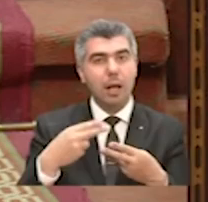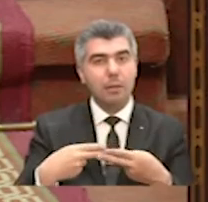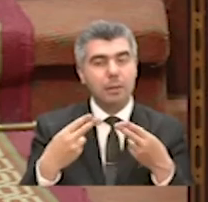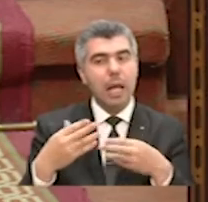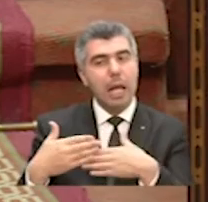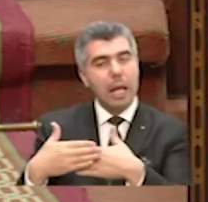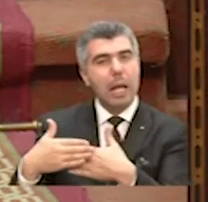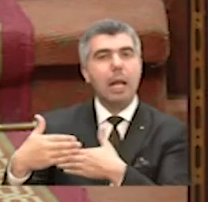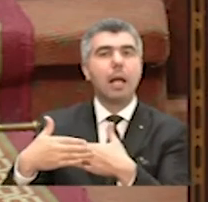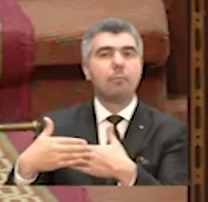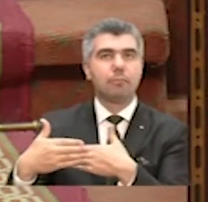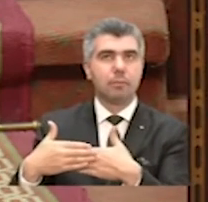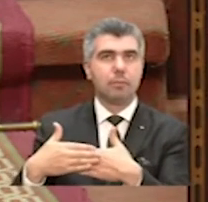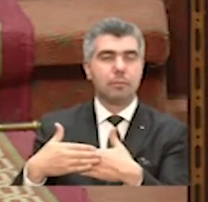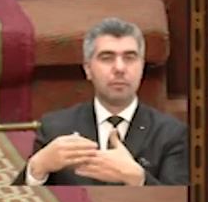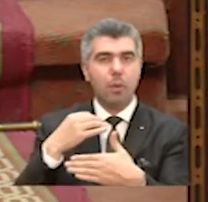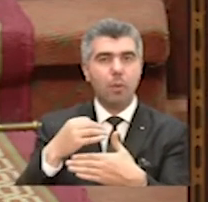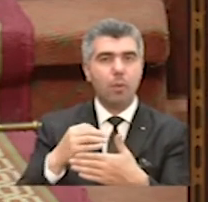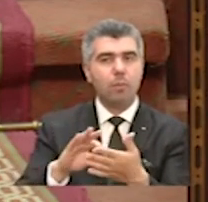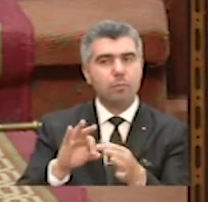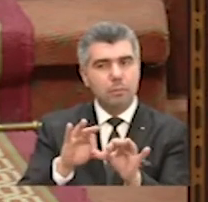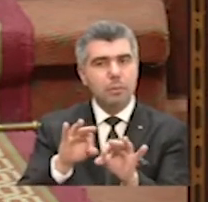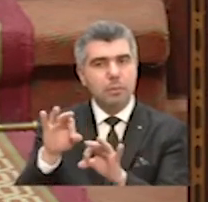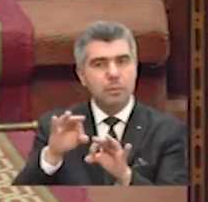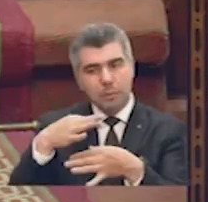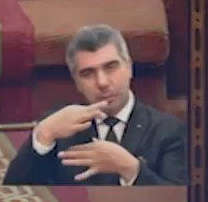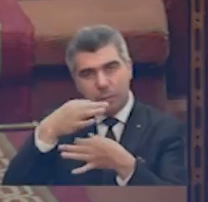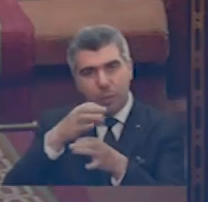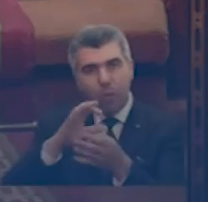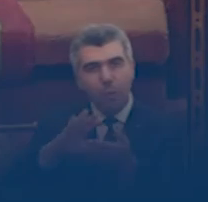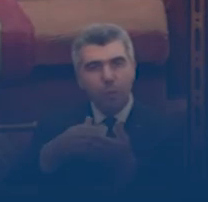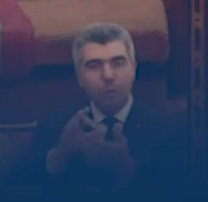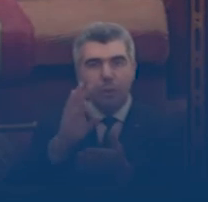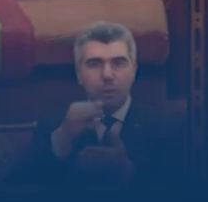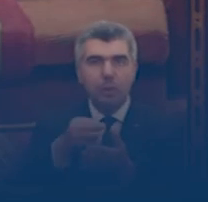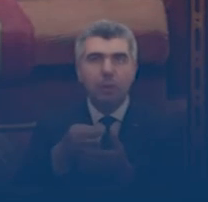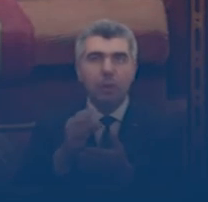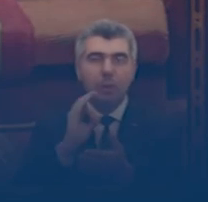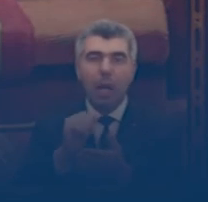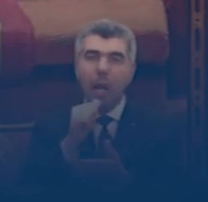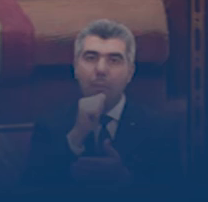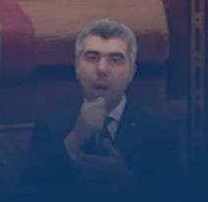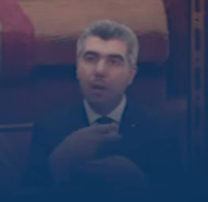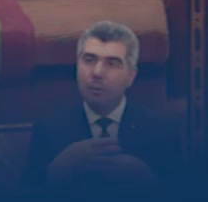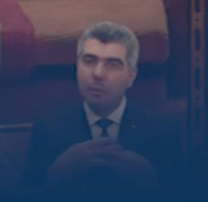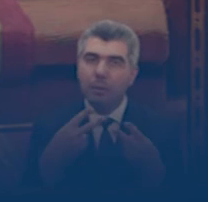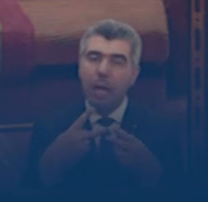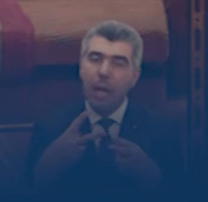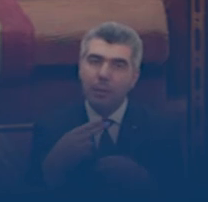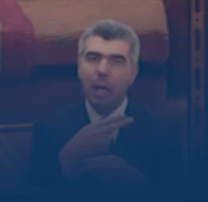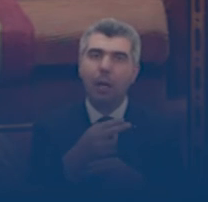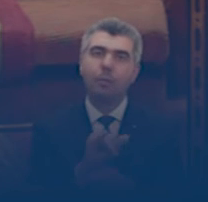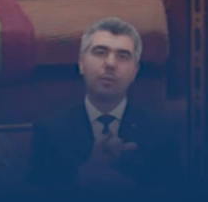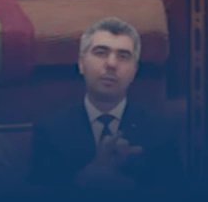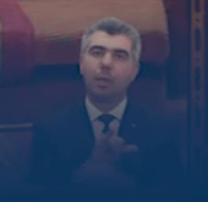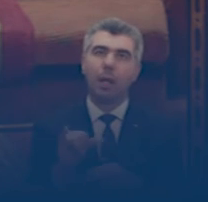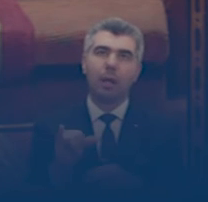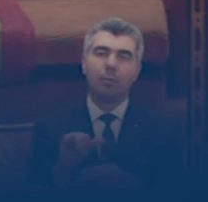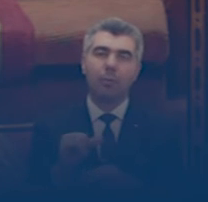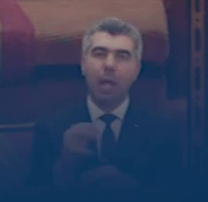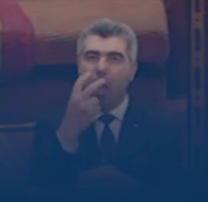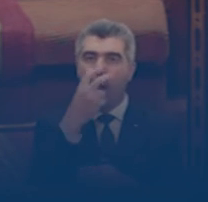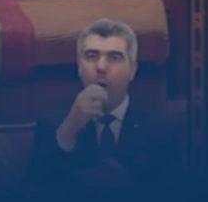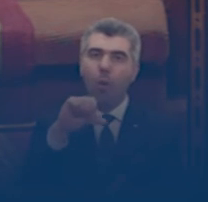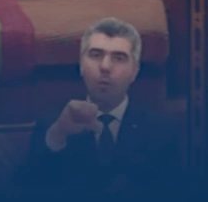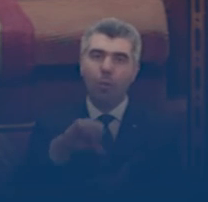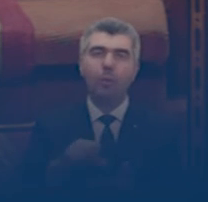المقبلة، راهي شي بجازة نديروا التحاليل الأخيرة باش نضمنوا أن الماء يوصل باش ما تبقاش انقطاعات بالنسبة للمدينة